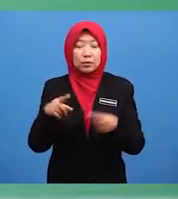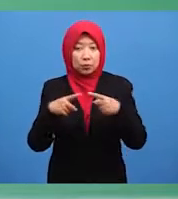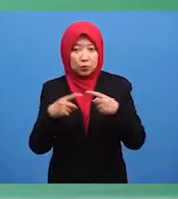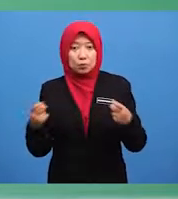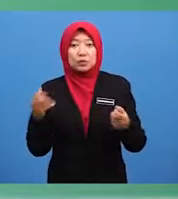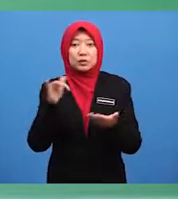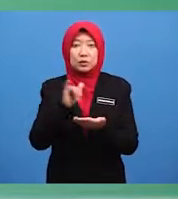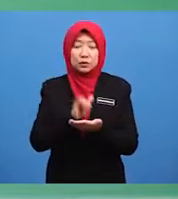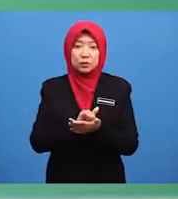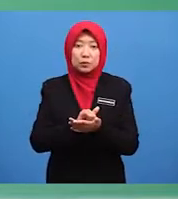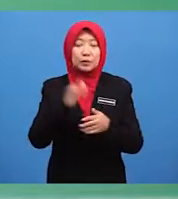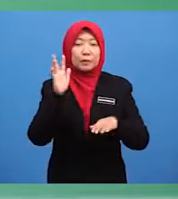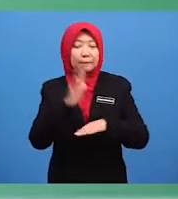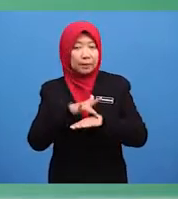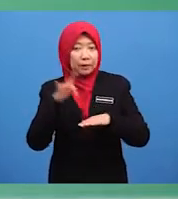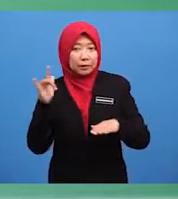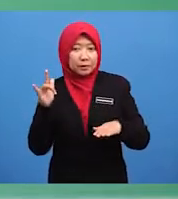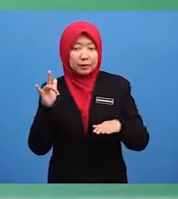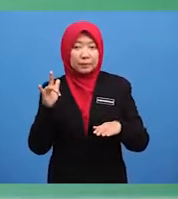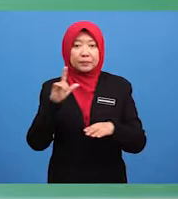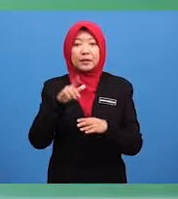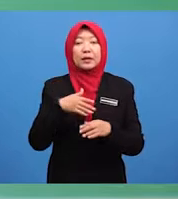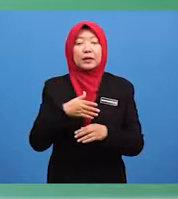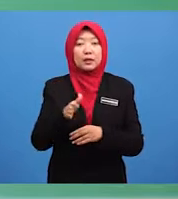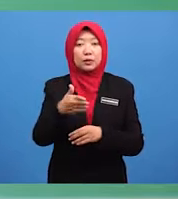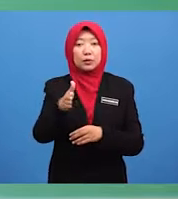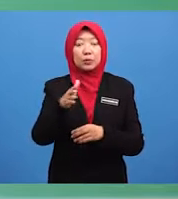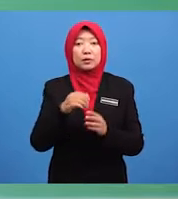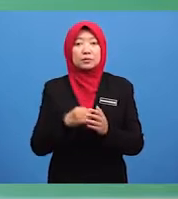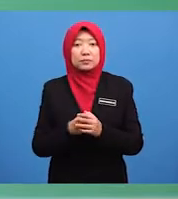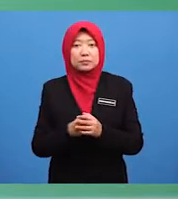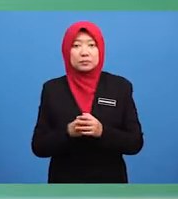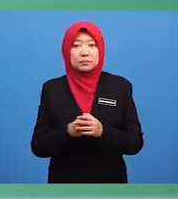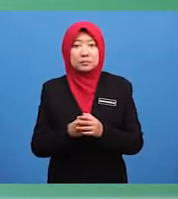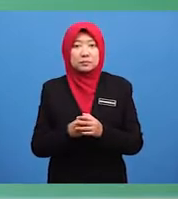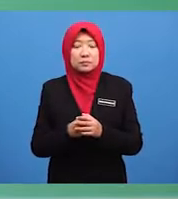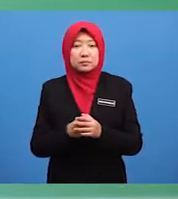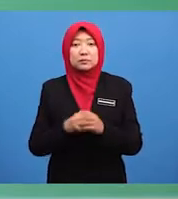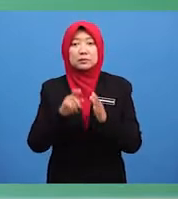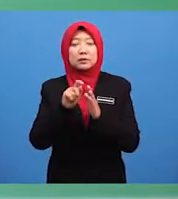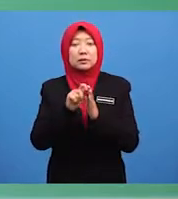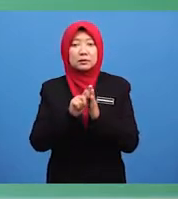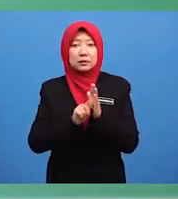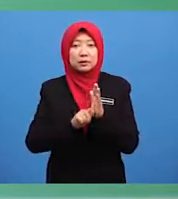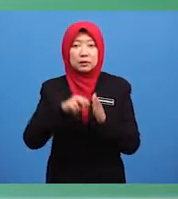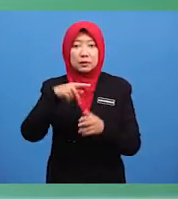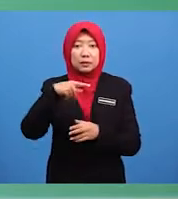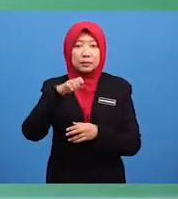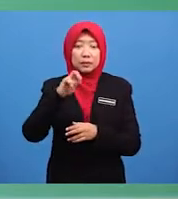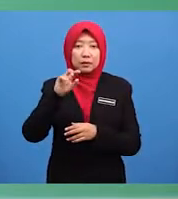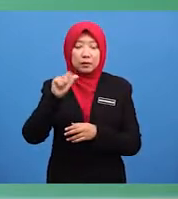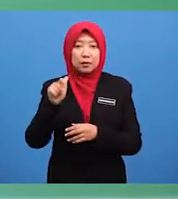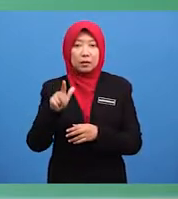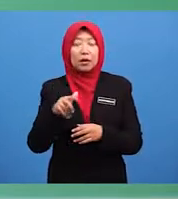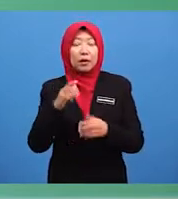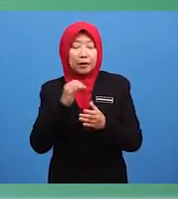itu disebut sebagai likuan terpenggal. Likuan terpenggal ini yang